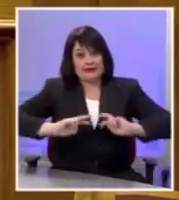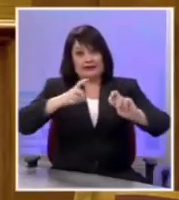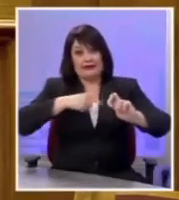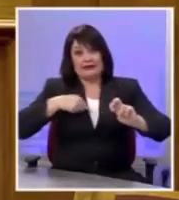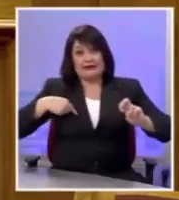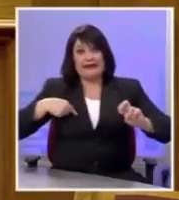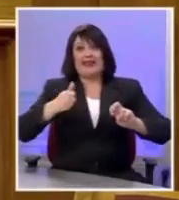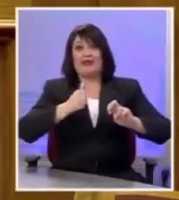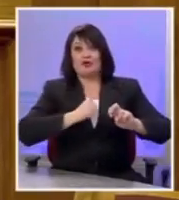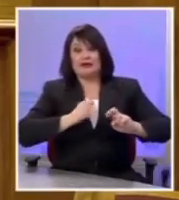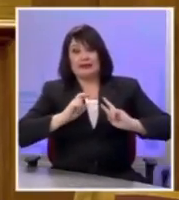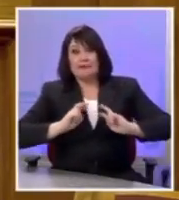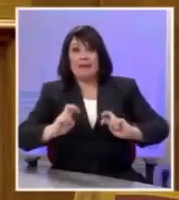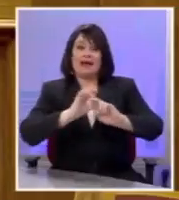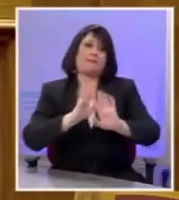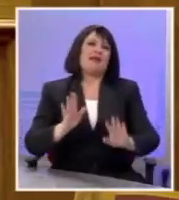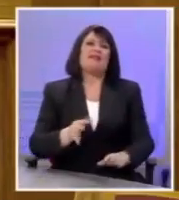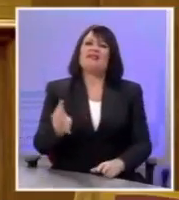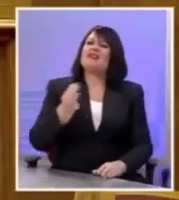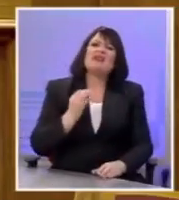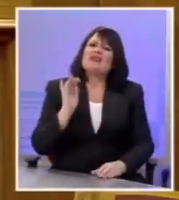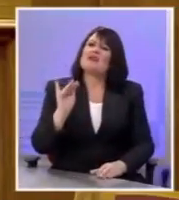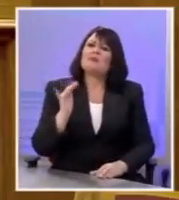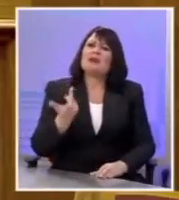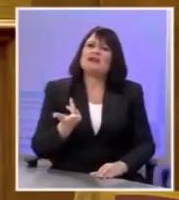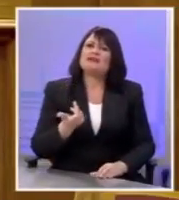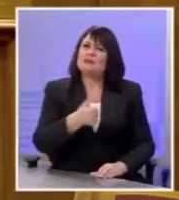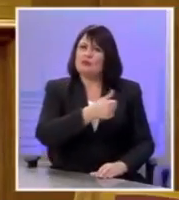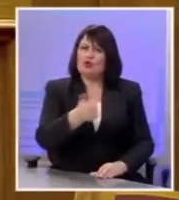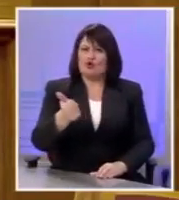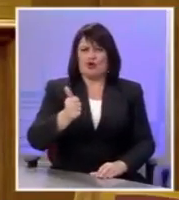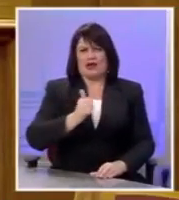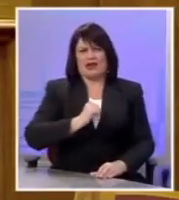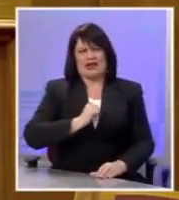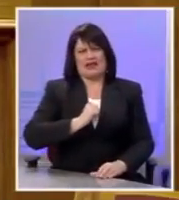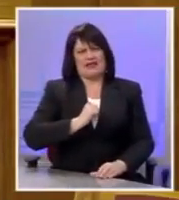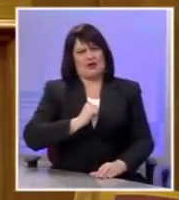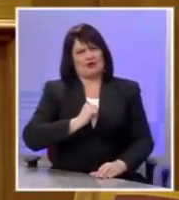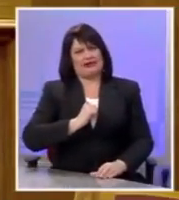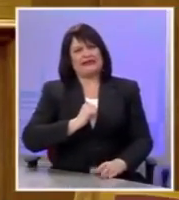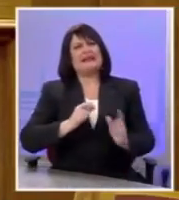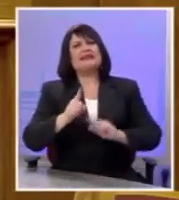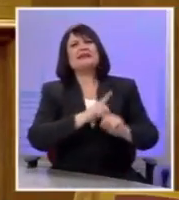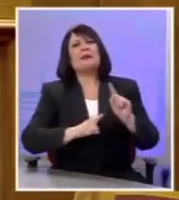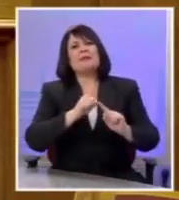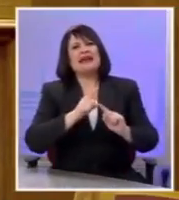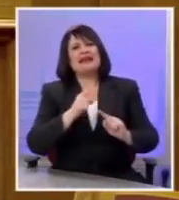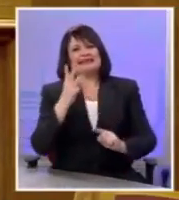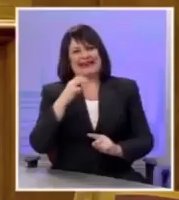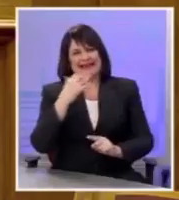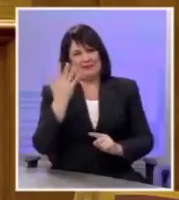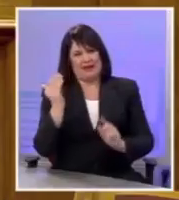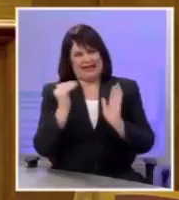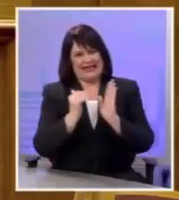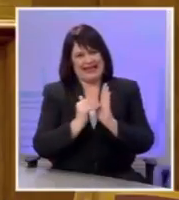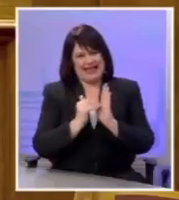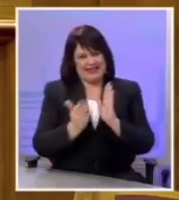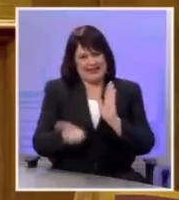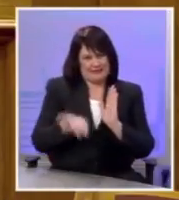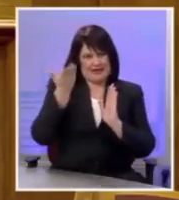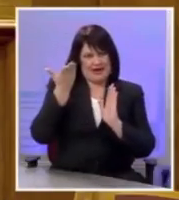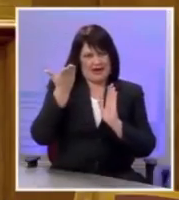του ιδιοκτήτη. Δεν μου λέτε οι μόνοι ιδιοκτήτες που σας ενδιαφέρουν είναι αυτοί που έχουν πάνω από 35.000 και